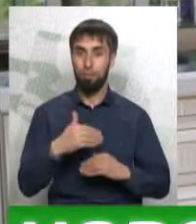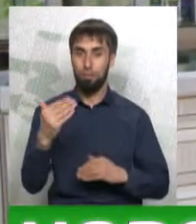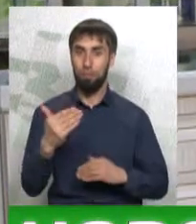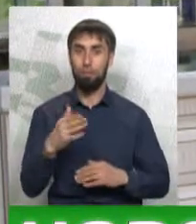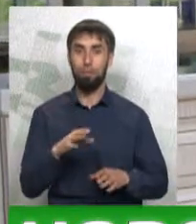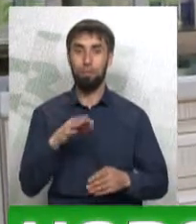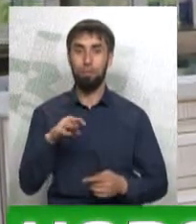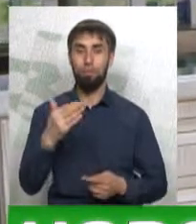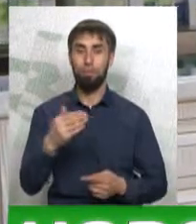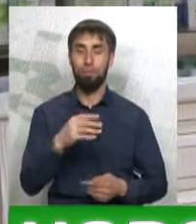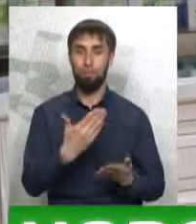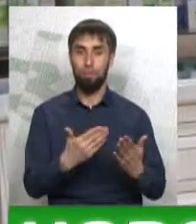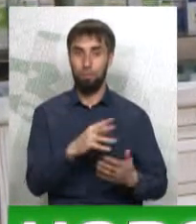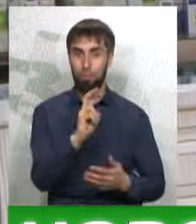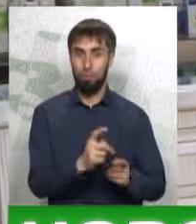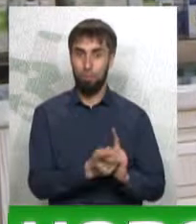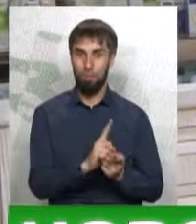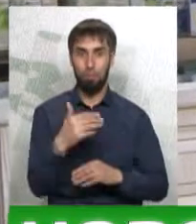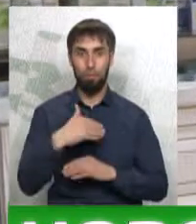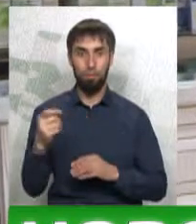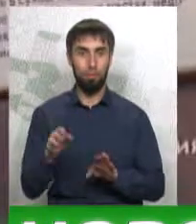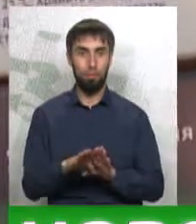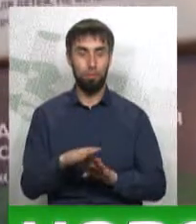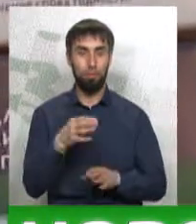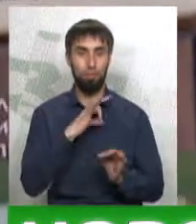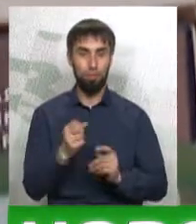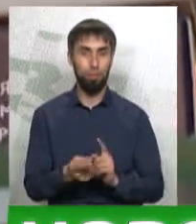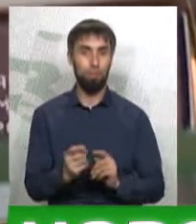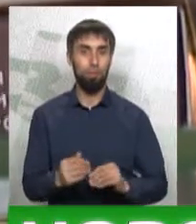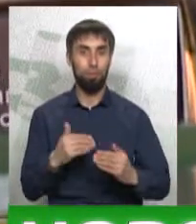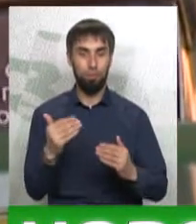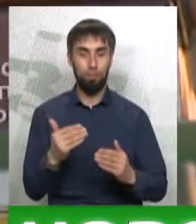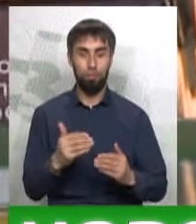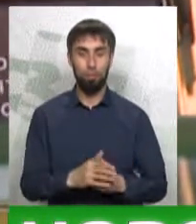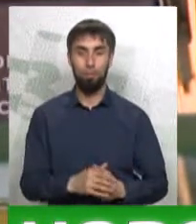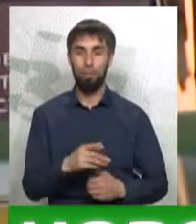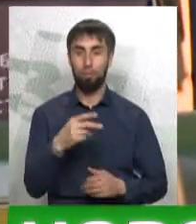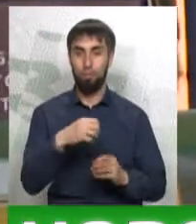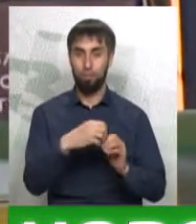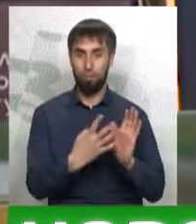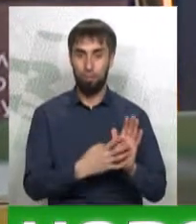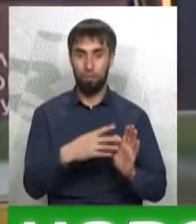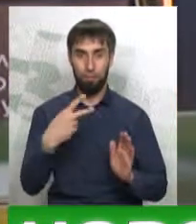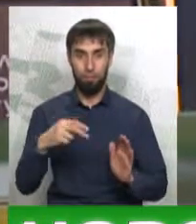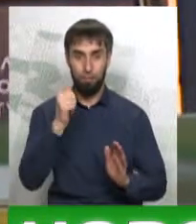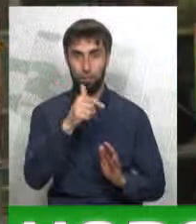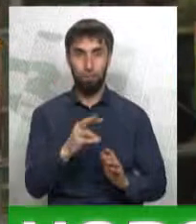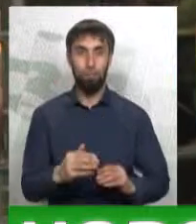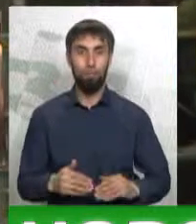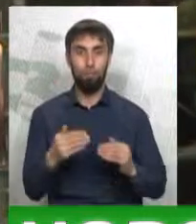прямо зависит от изменений стоимости валюты. И самая главная причина – спрос. В 2020 году по сравнению с 2019 он увеличился